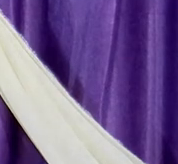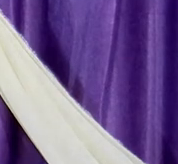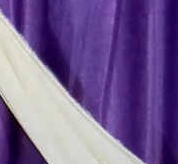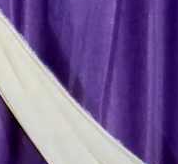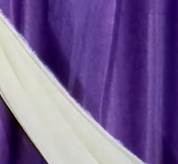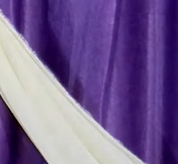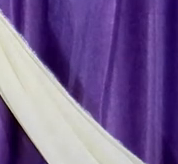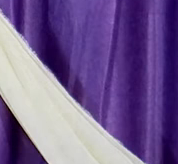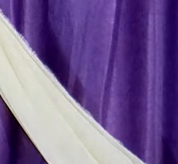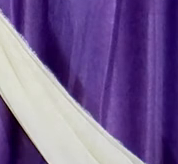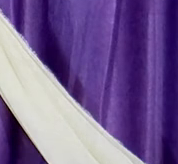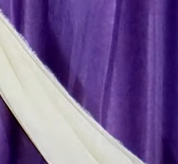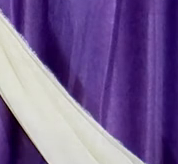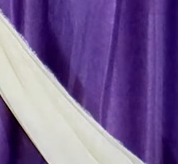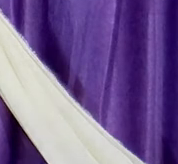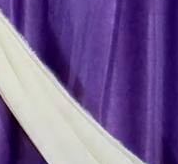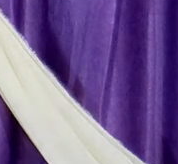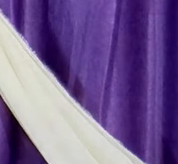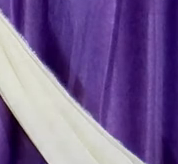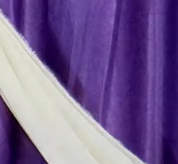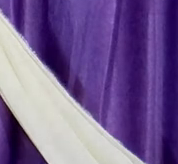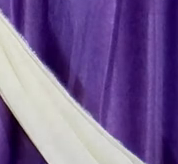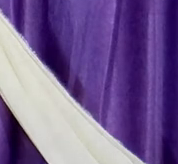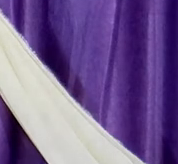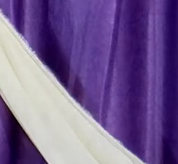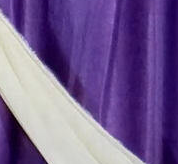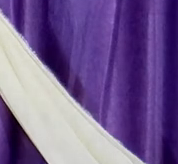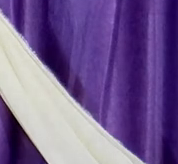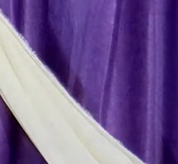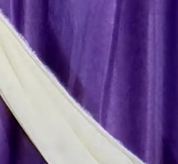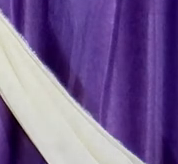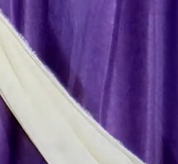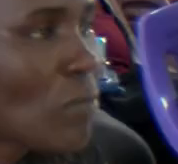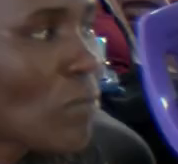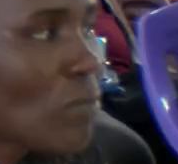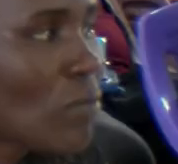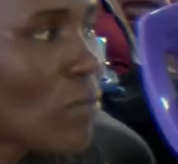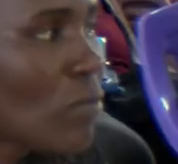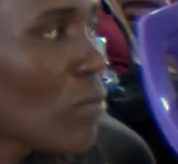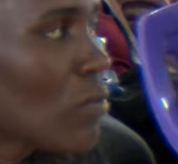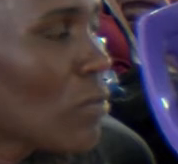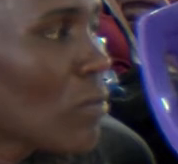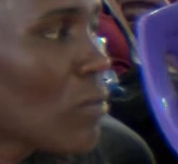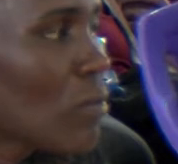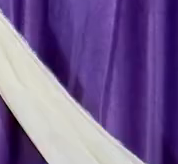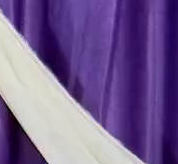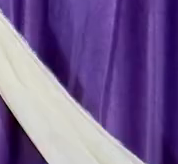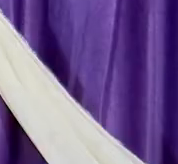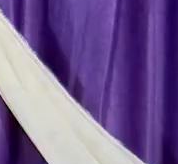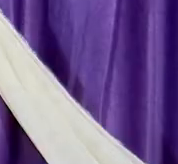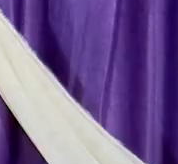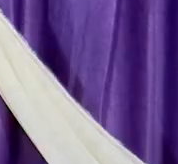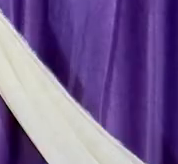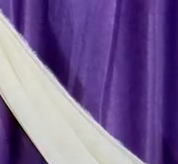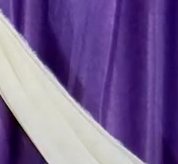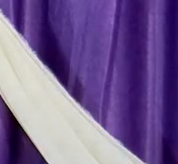uingie kwa mfuko yake. Aha. Hallelujah. Kwa hivyo wale walio mbali nitakuwa natupatia namba ya simu, na